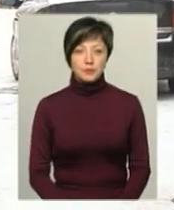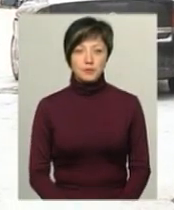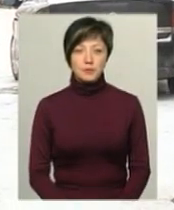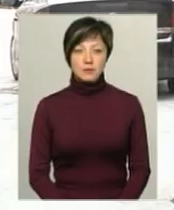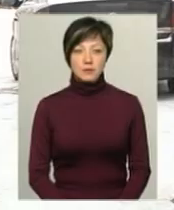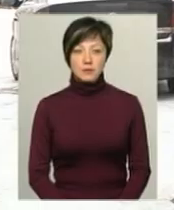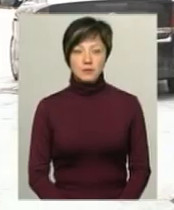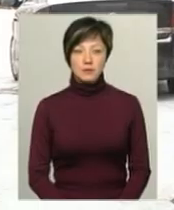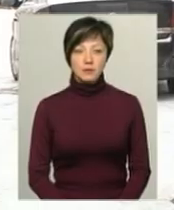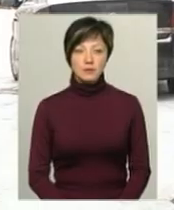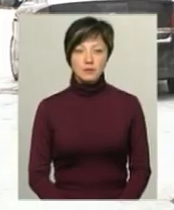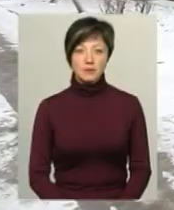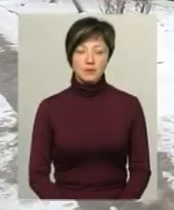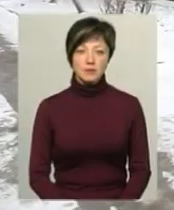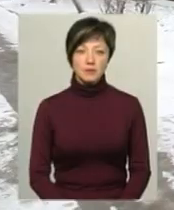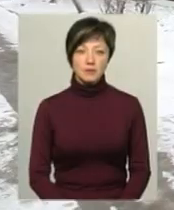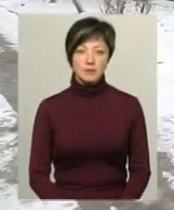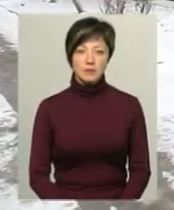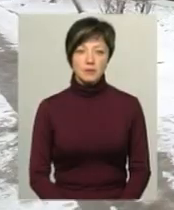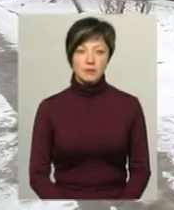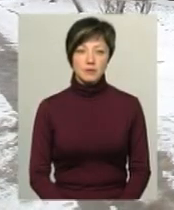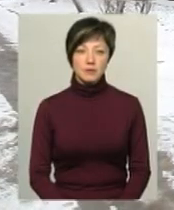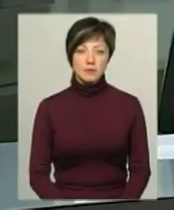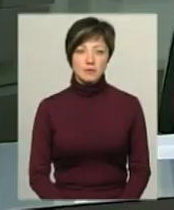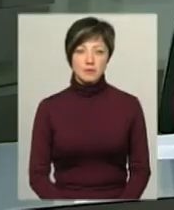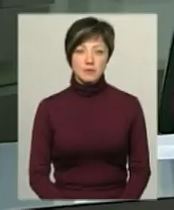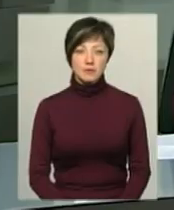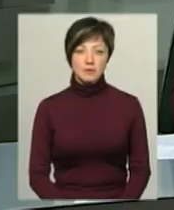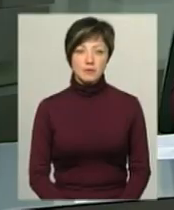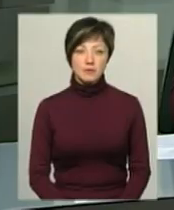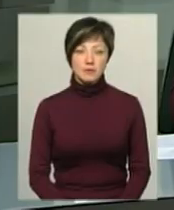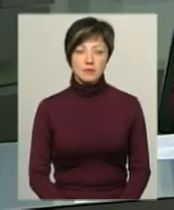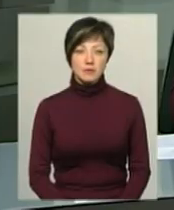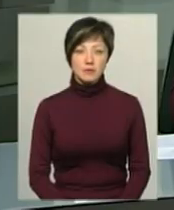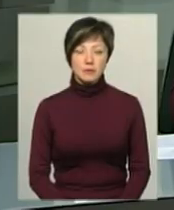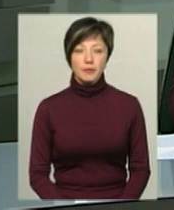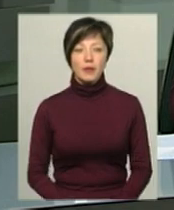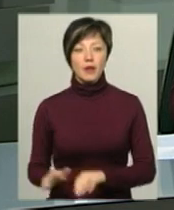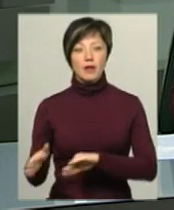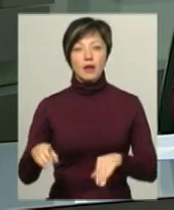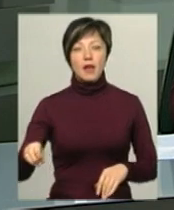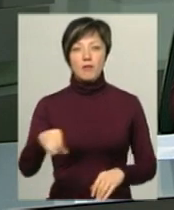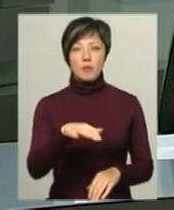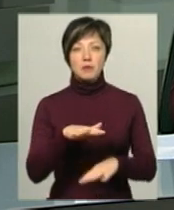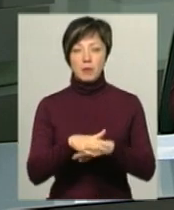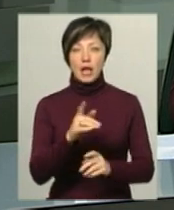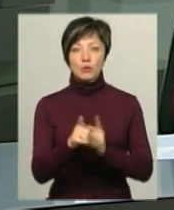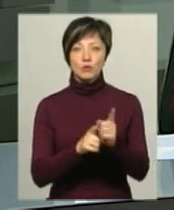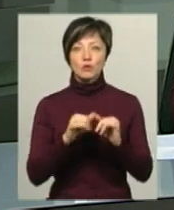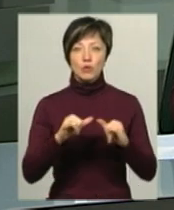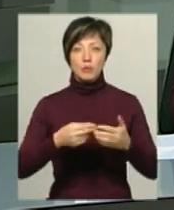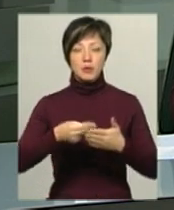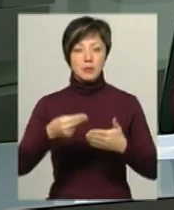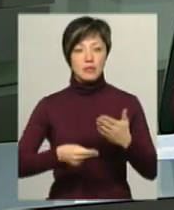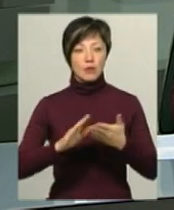Олександр Горішевський, Іван Мовчан. Новини Поділля Центр. Європейський банк реконструкції та розвитку